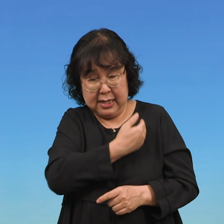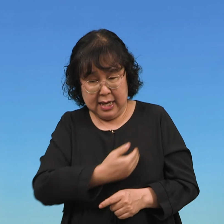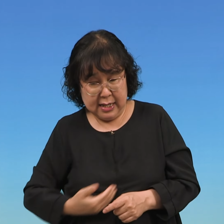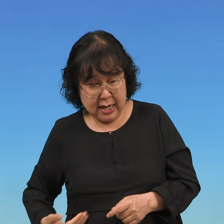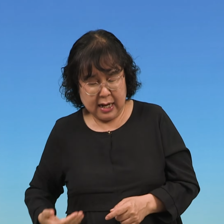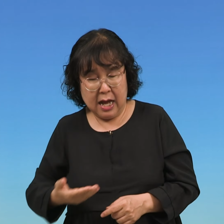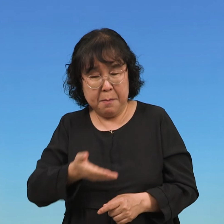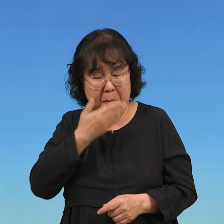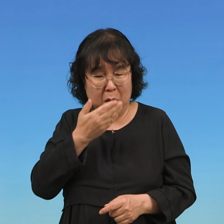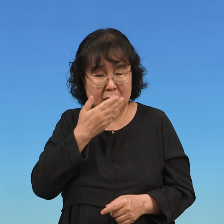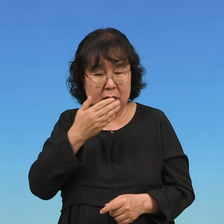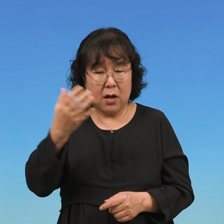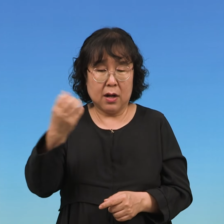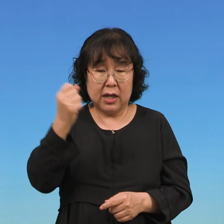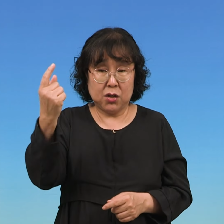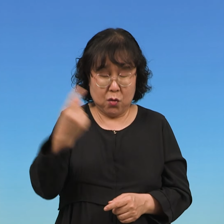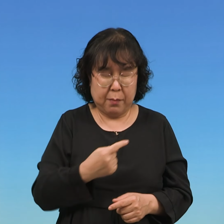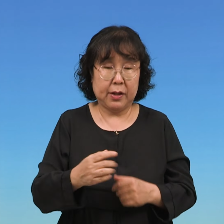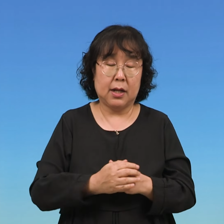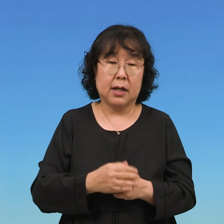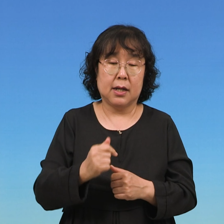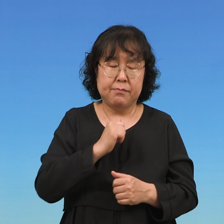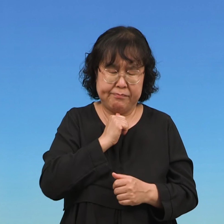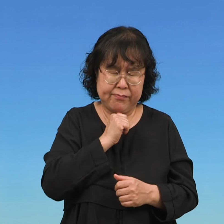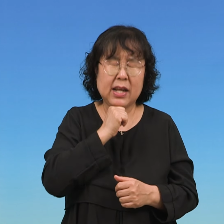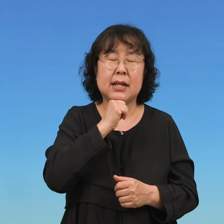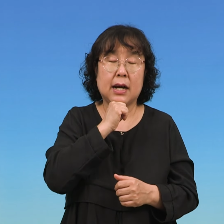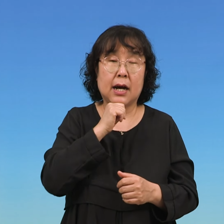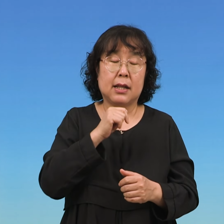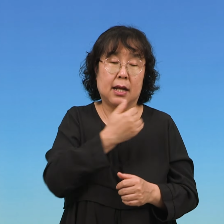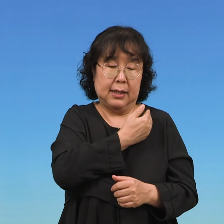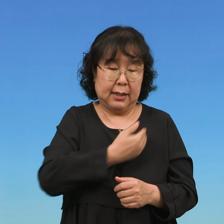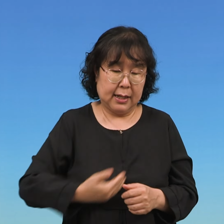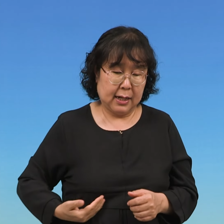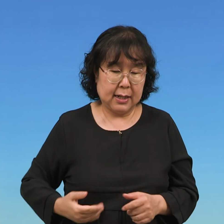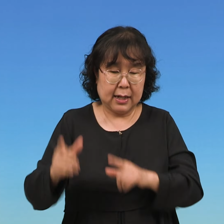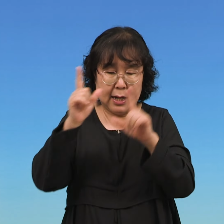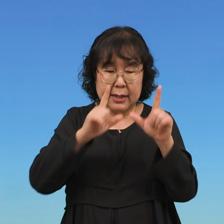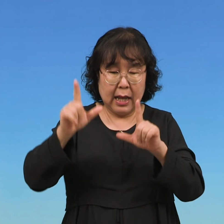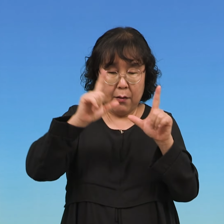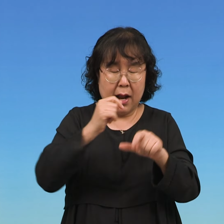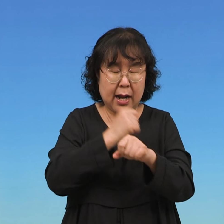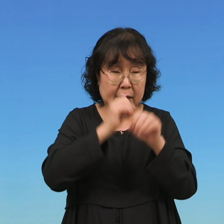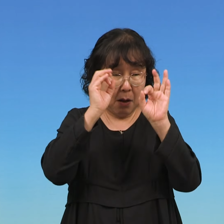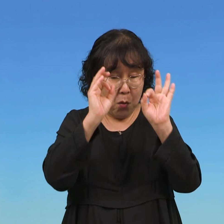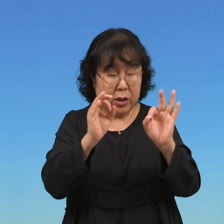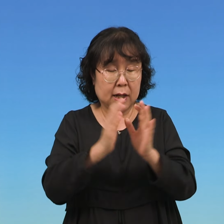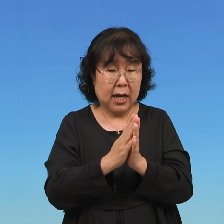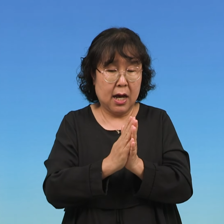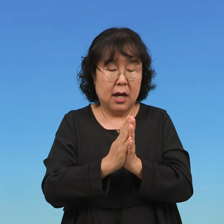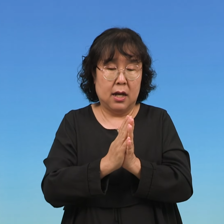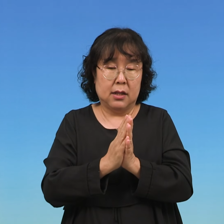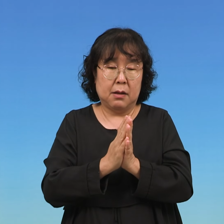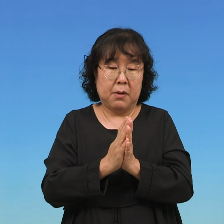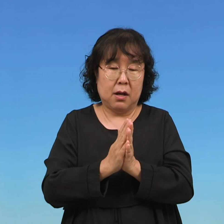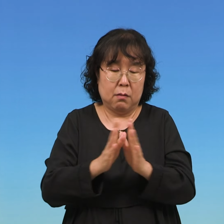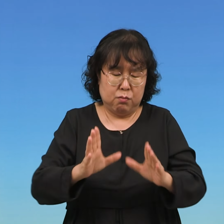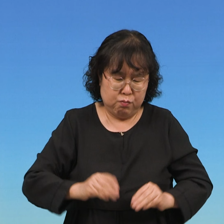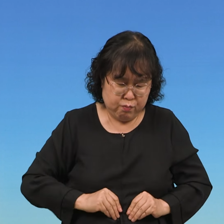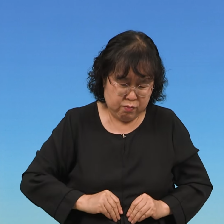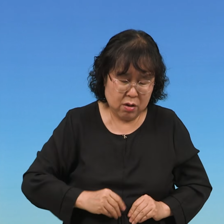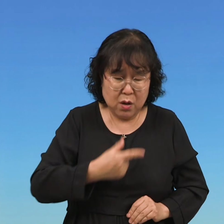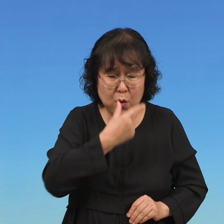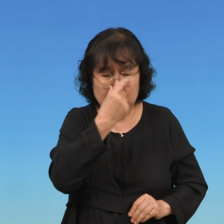흉년에다가 여러 가지 이제 그 가난한 신학도들과 그렇게 생활을 하다 보니까 결핍이 많던 그 상황이거든요